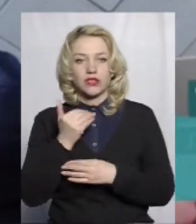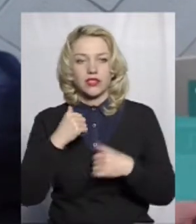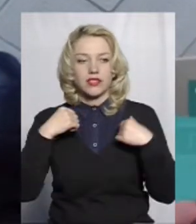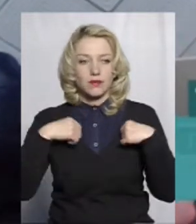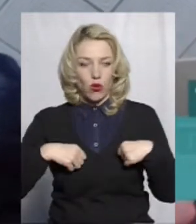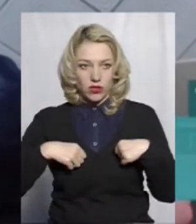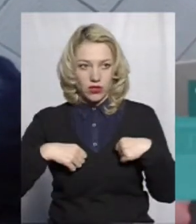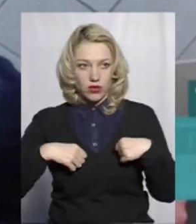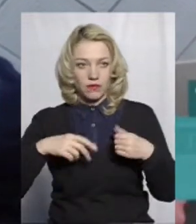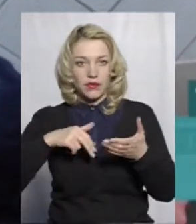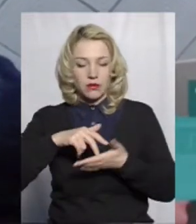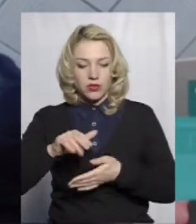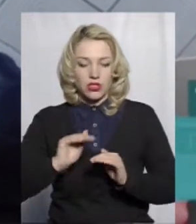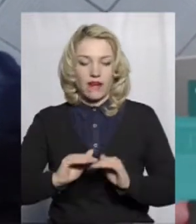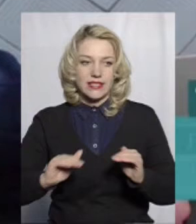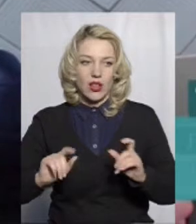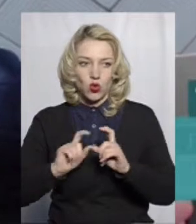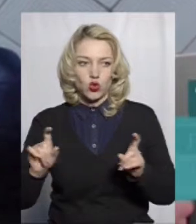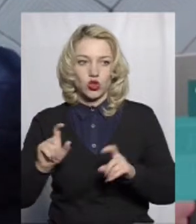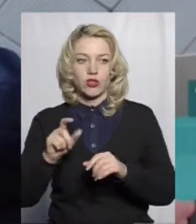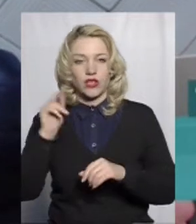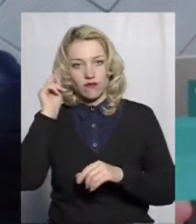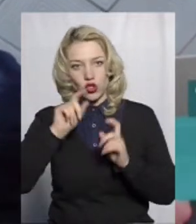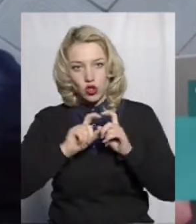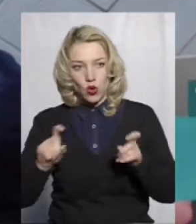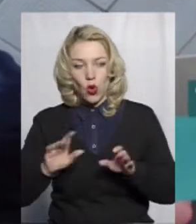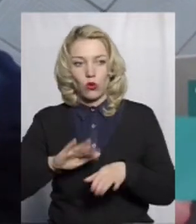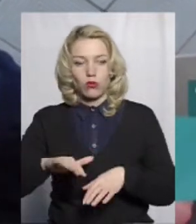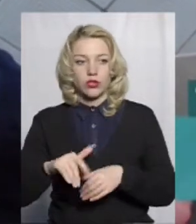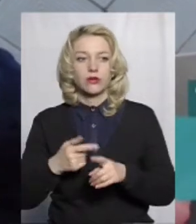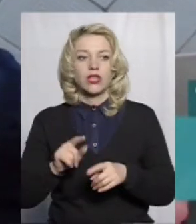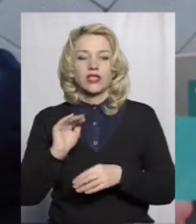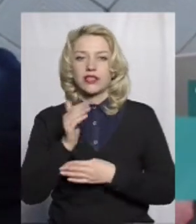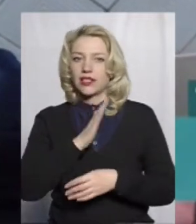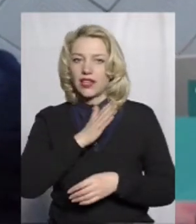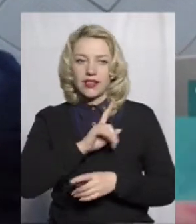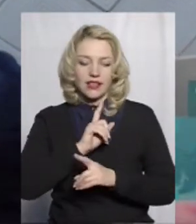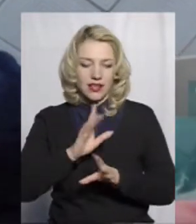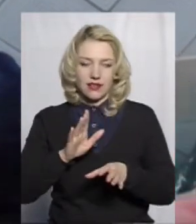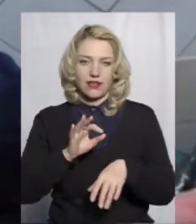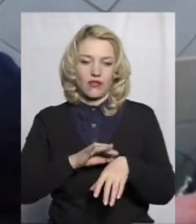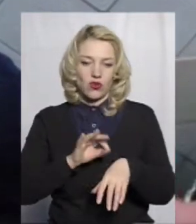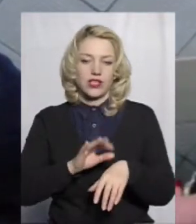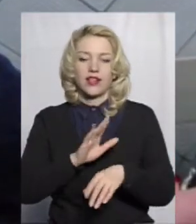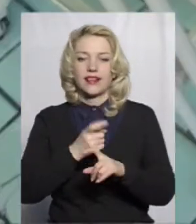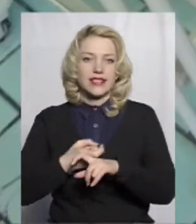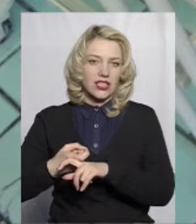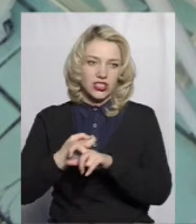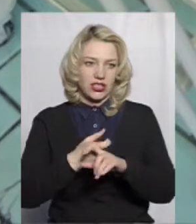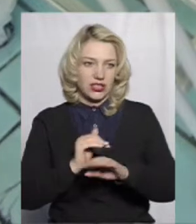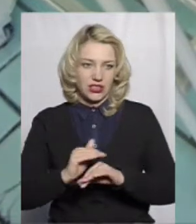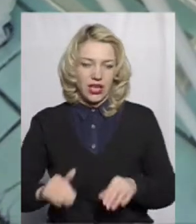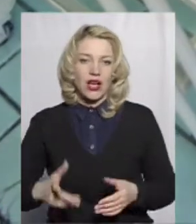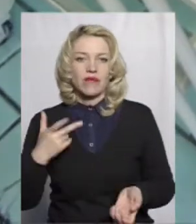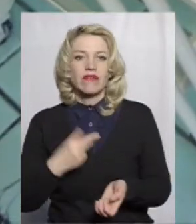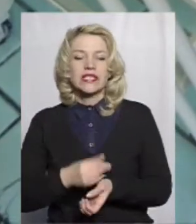спокійно пішла в садочок і в школу вже потім, і вона не хворіла і не заражала дітей біля себе.